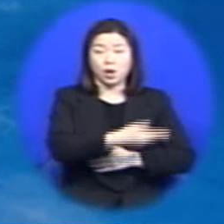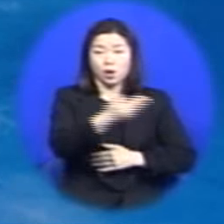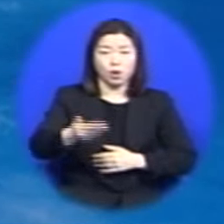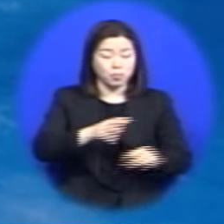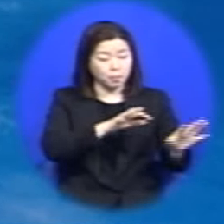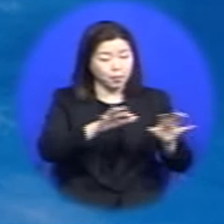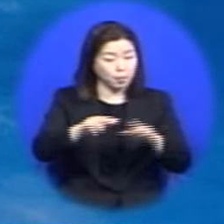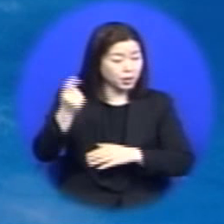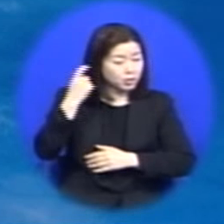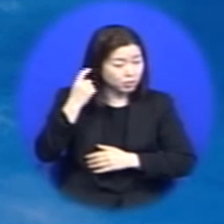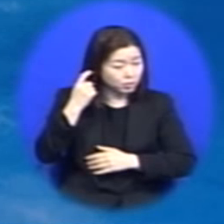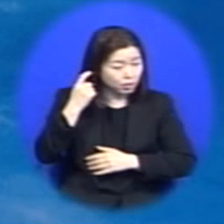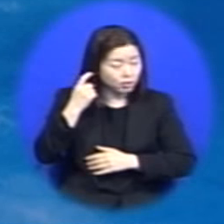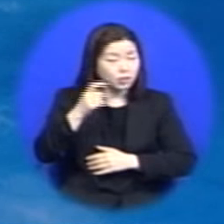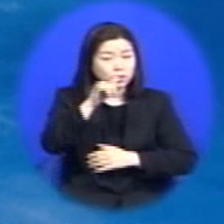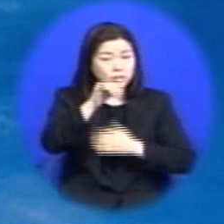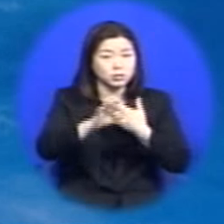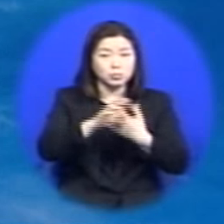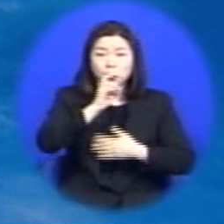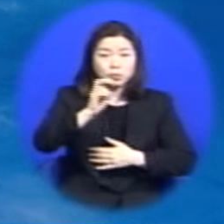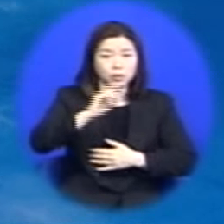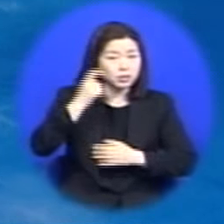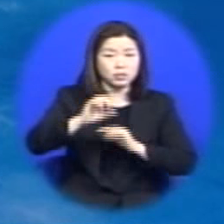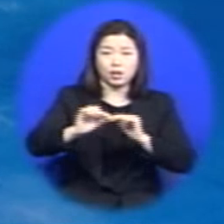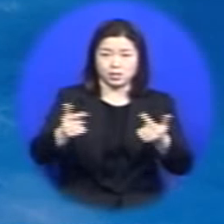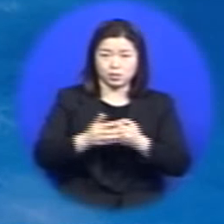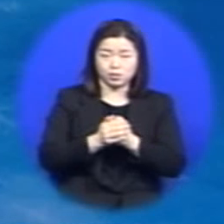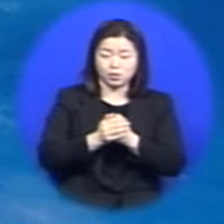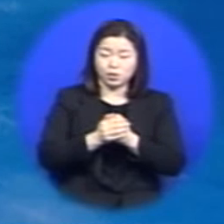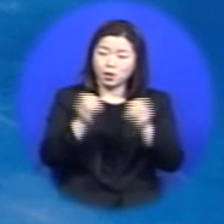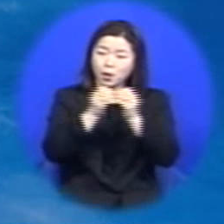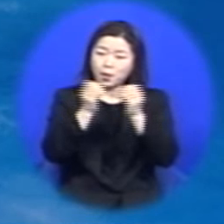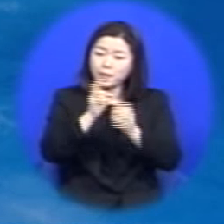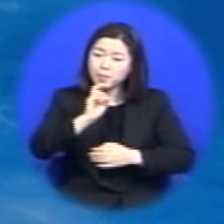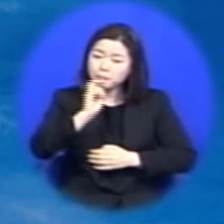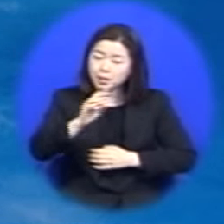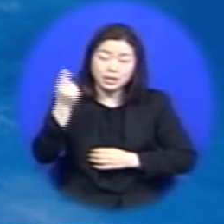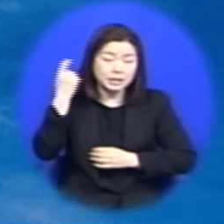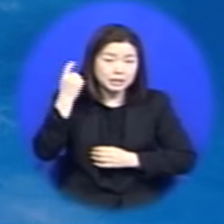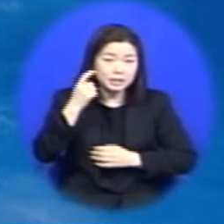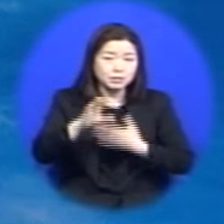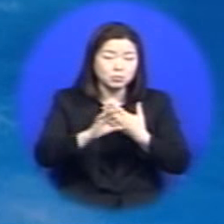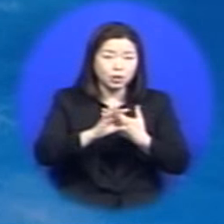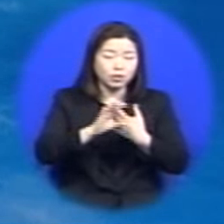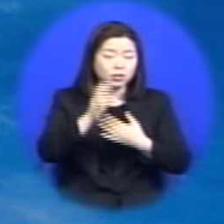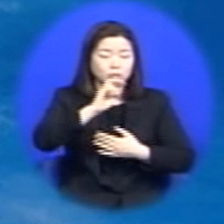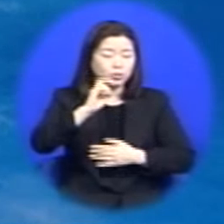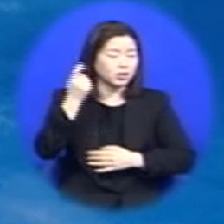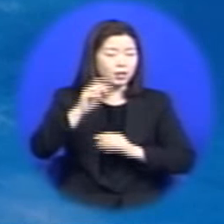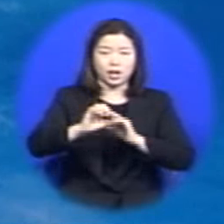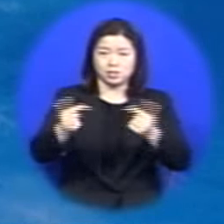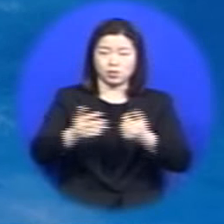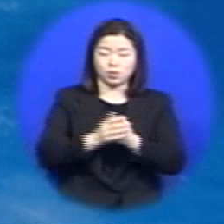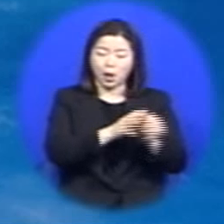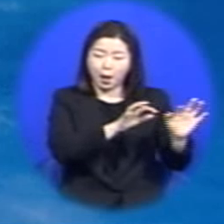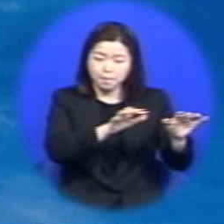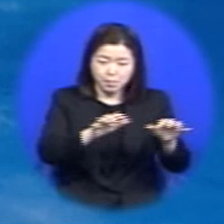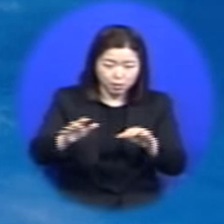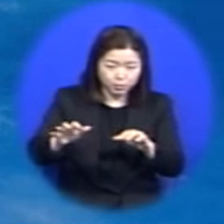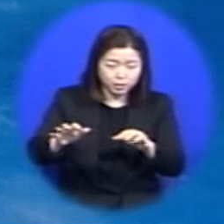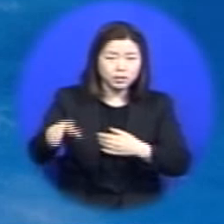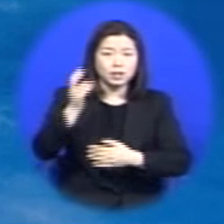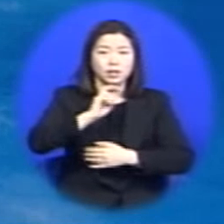노래 들은 거 아니죠? 가사만 들었다고 해서 노래 들은 거 아니죠? 멜로디와 가사가 같이 있어야 노래가